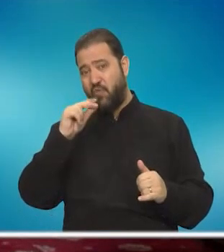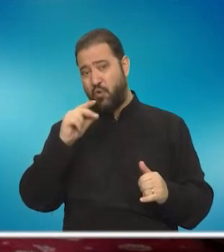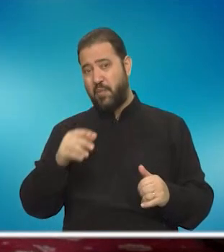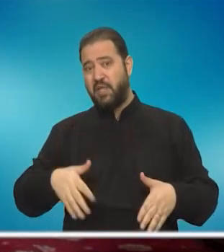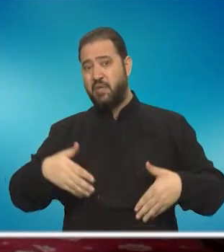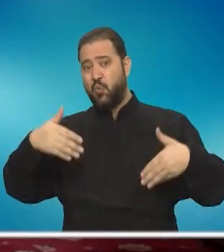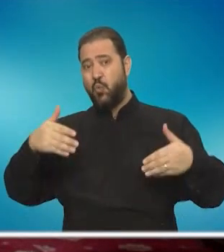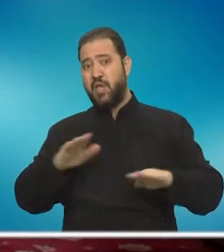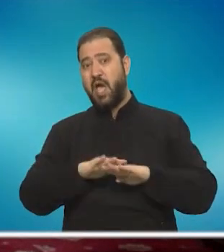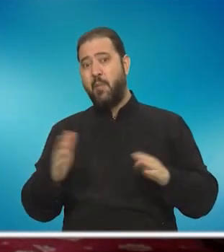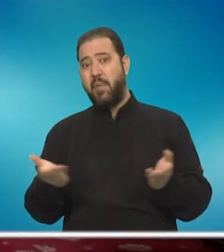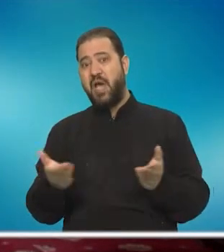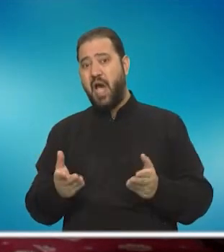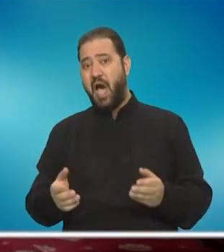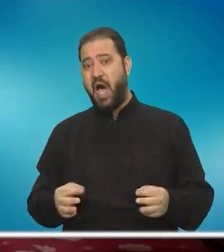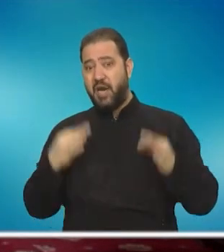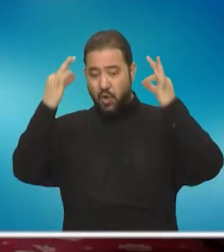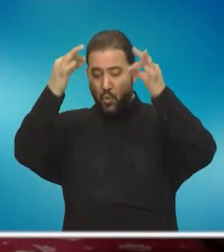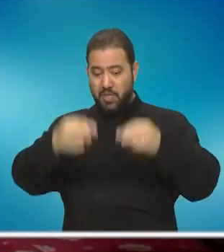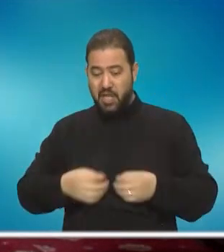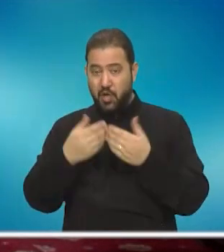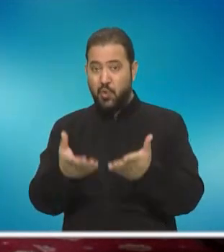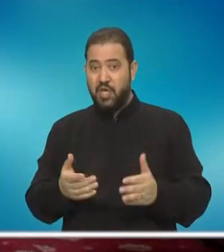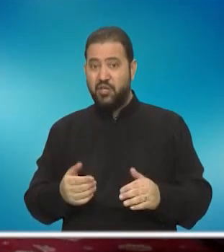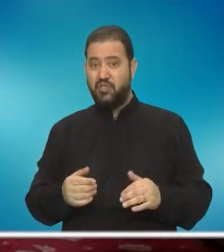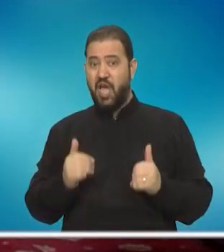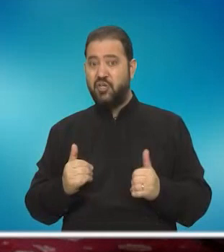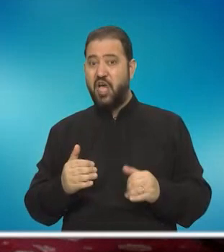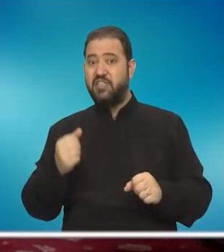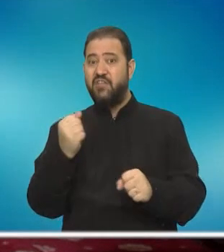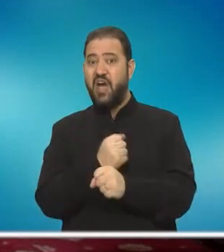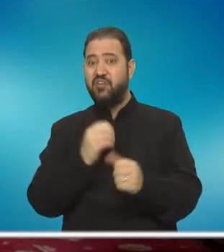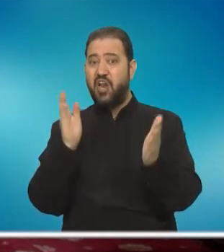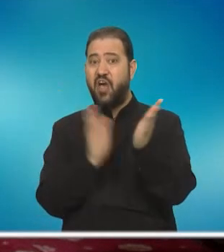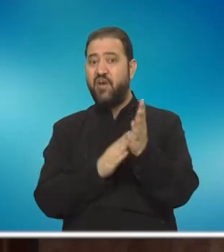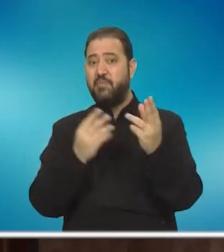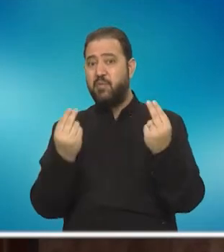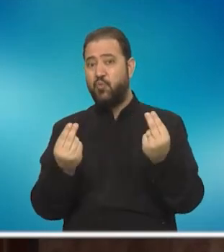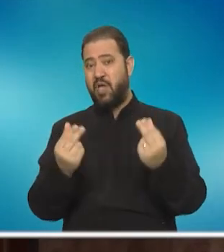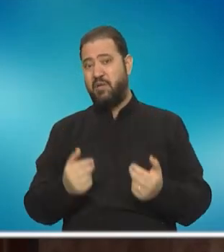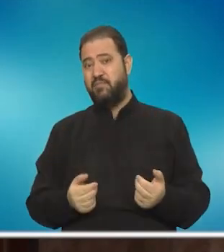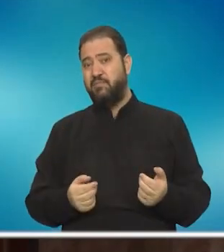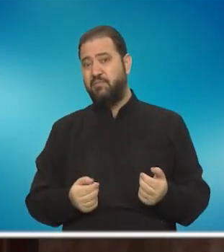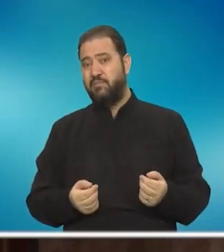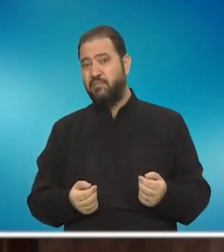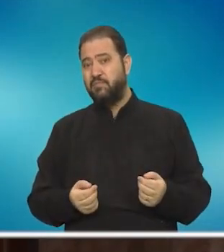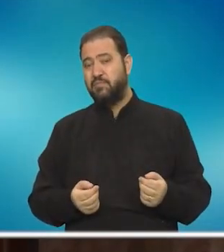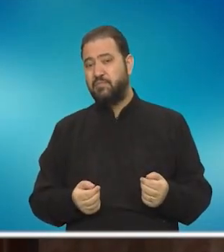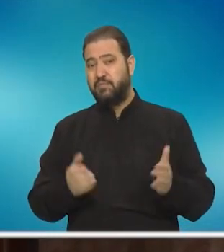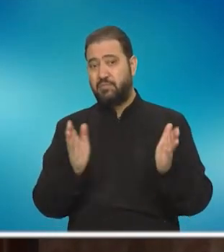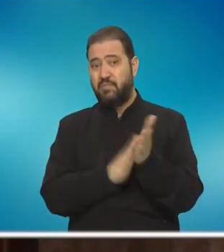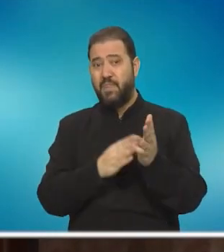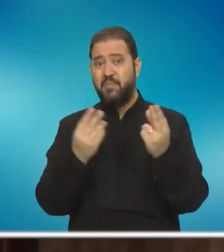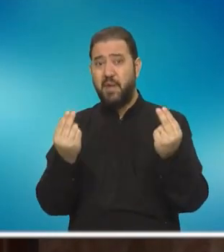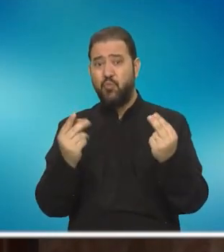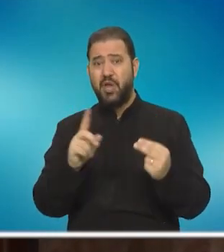de bucuria pe care ți-o dă împlinirea unui act filantropic, a unei fapte bune. Și